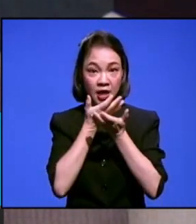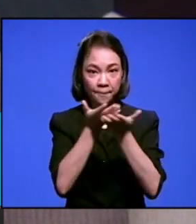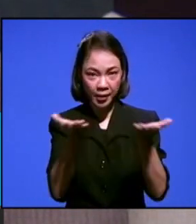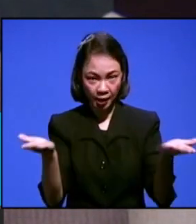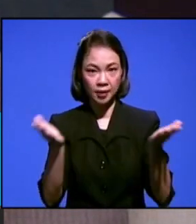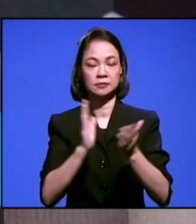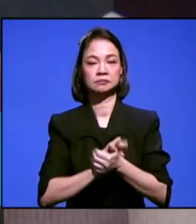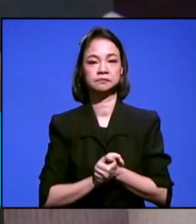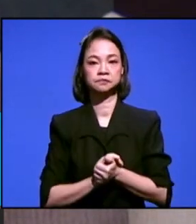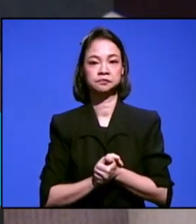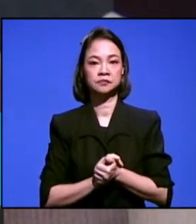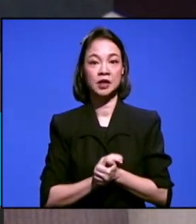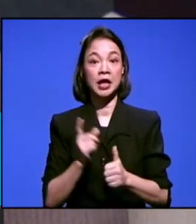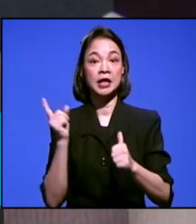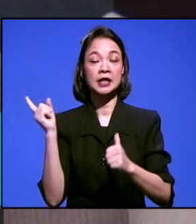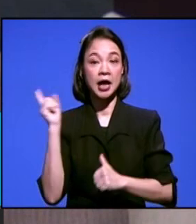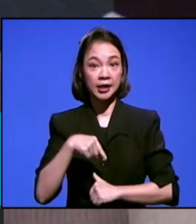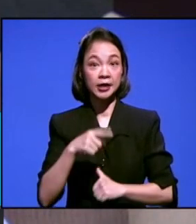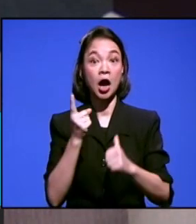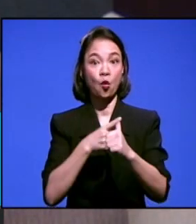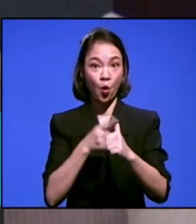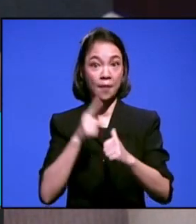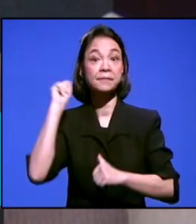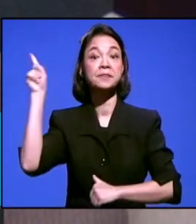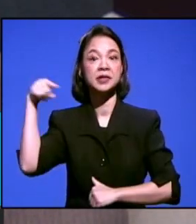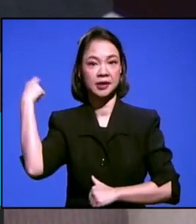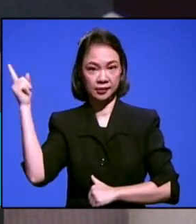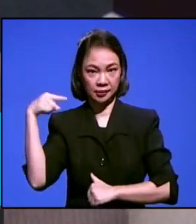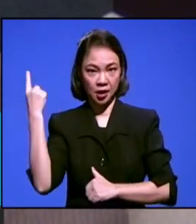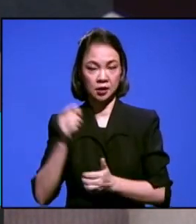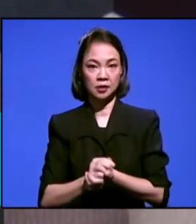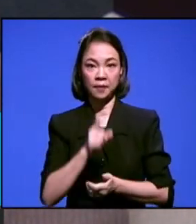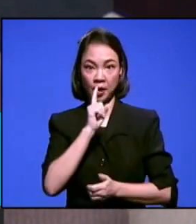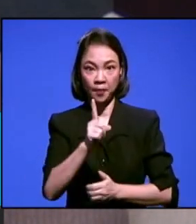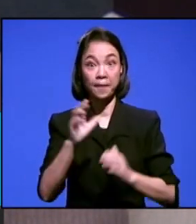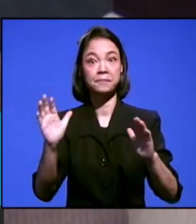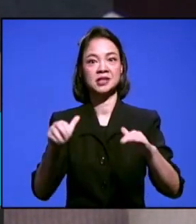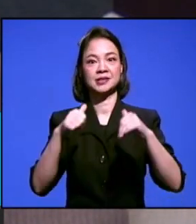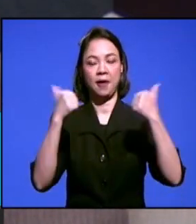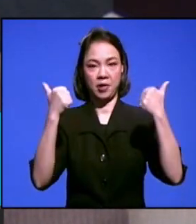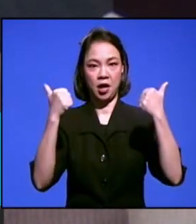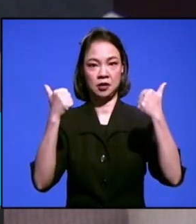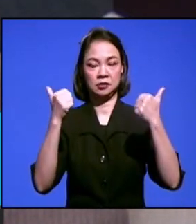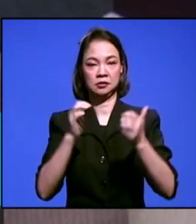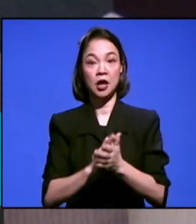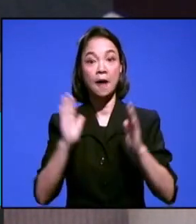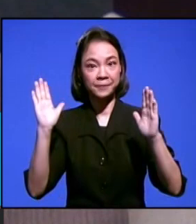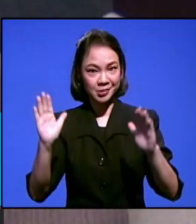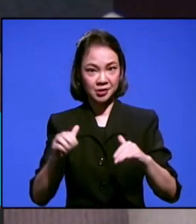bahwa sejak awal pemerintah ini benar-benar mempersiapkan.